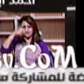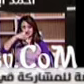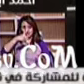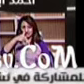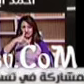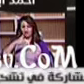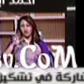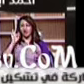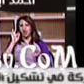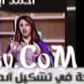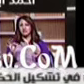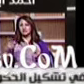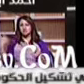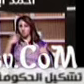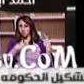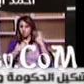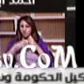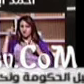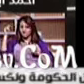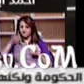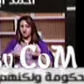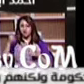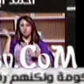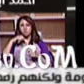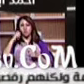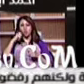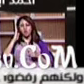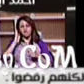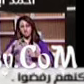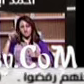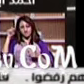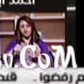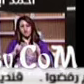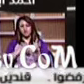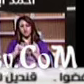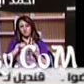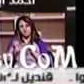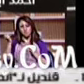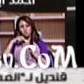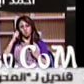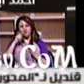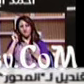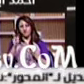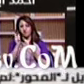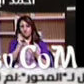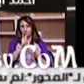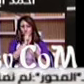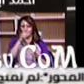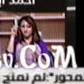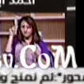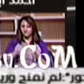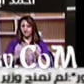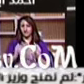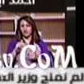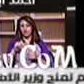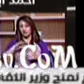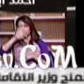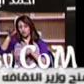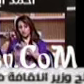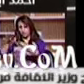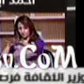هتبقى سلميه في 100000 مسجل خطر ممكن يبوظوا اي حاجه في الدنيا اوعى حد ي فاهمني ان هي تبقى سلميه القصه يا دكتور ان